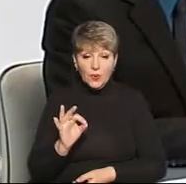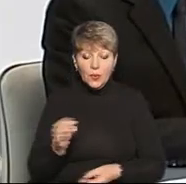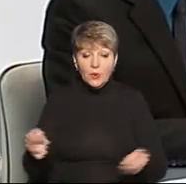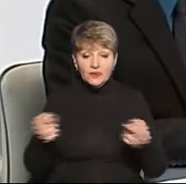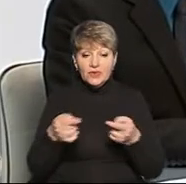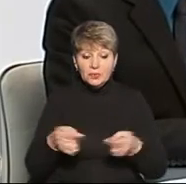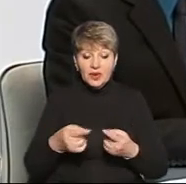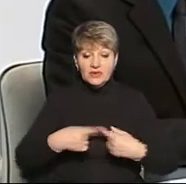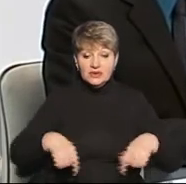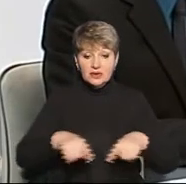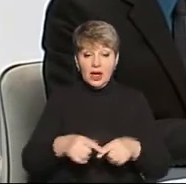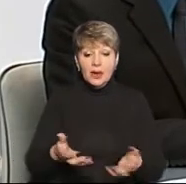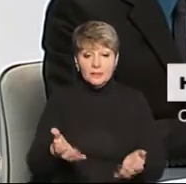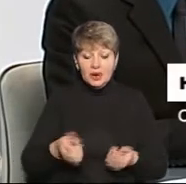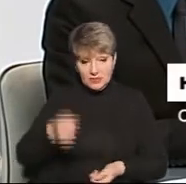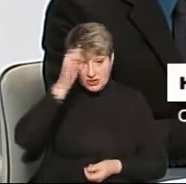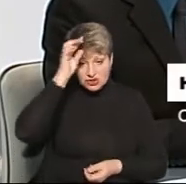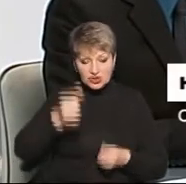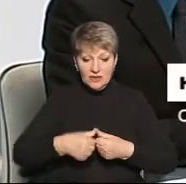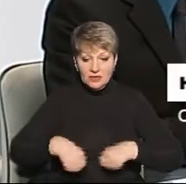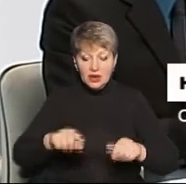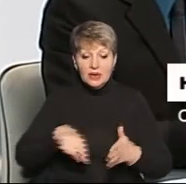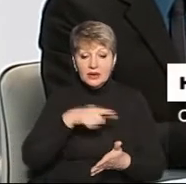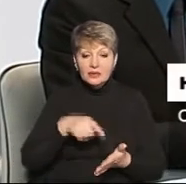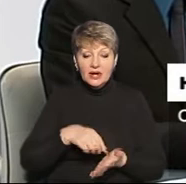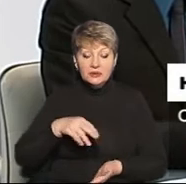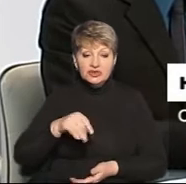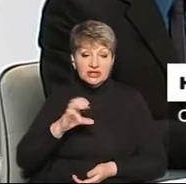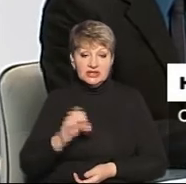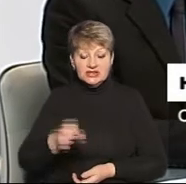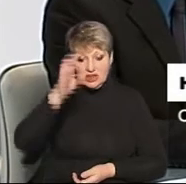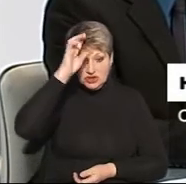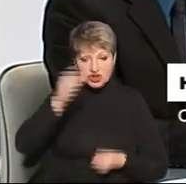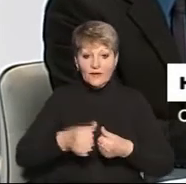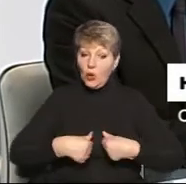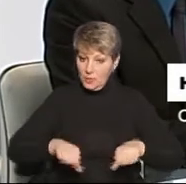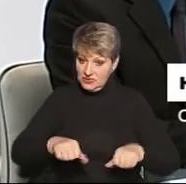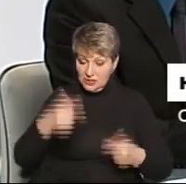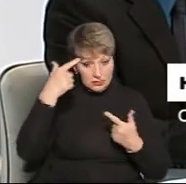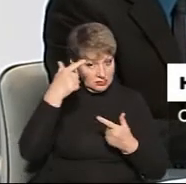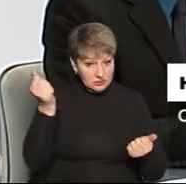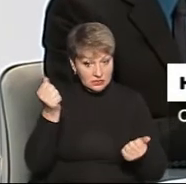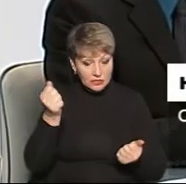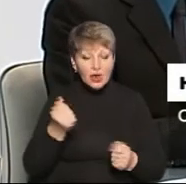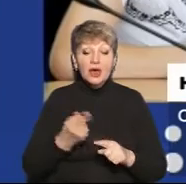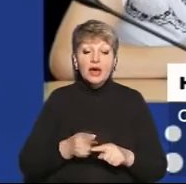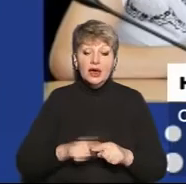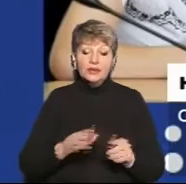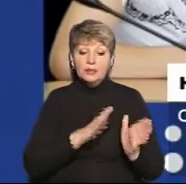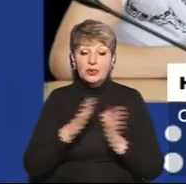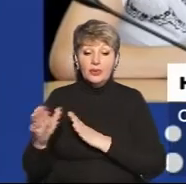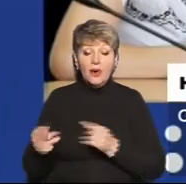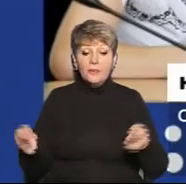відповідну зону приймає Державна комісія з питань ТЕБ та НС. Державна комісія, наголошує. Все це